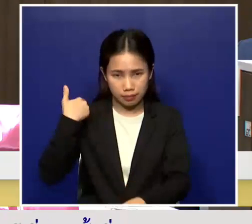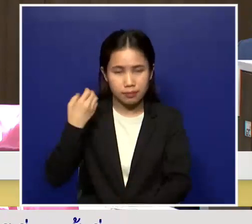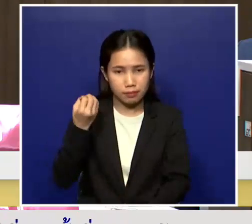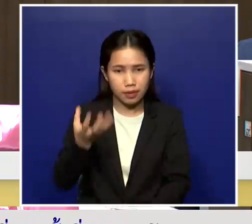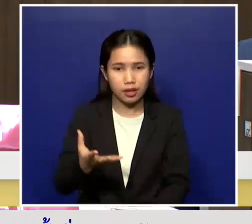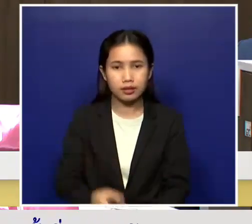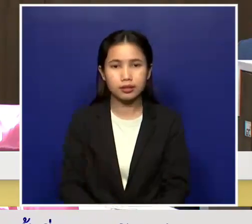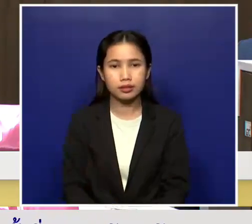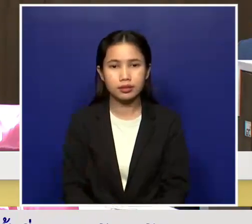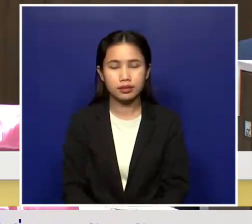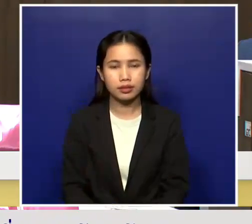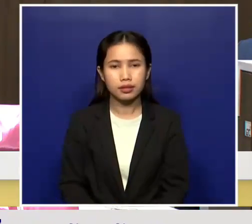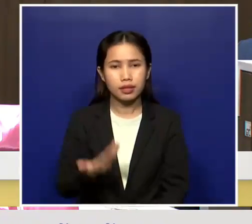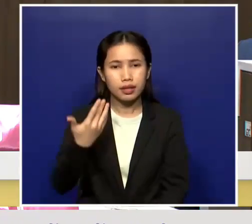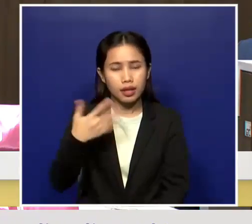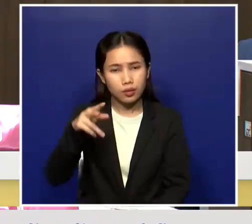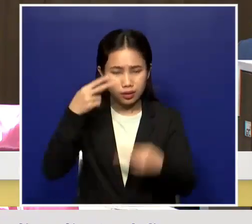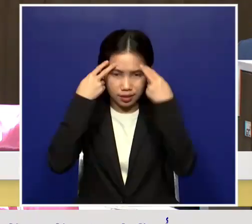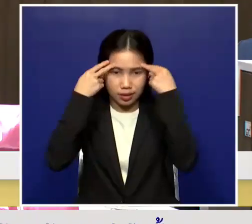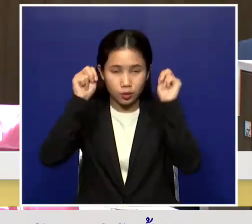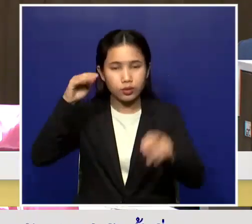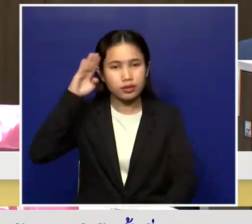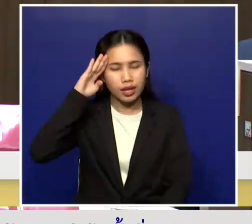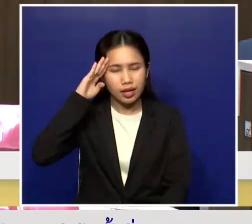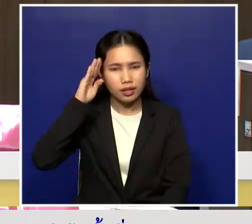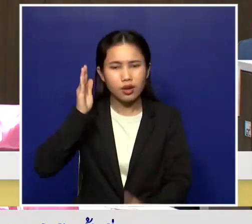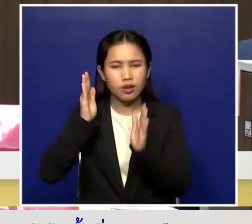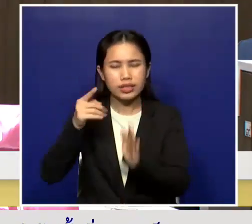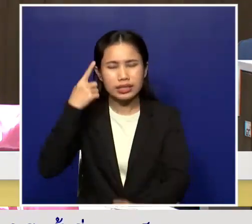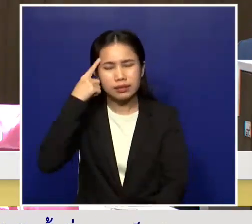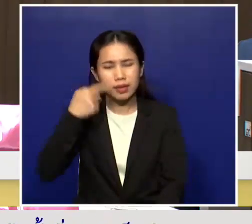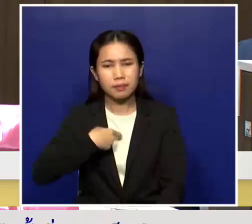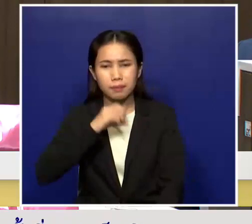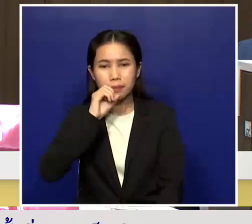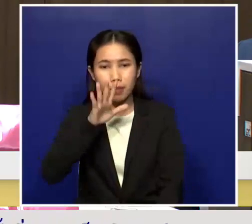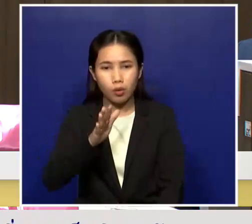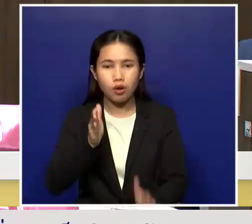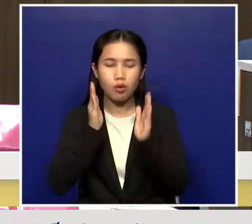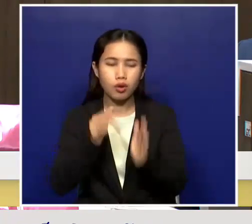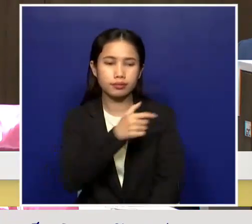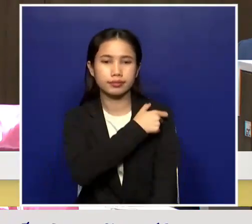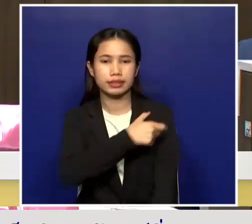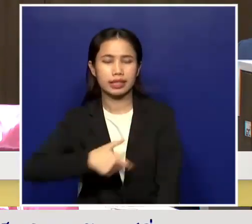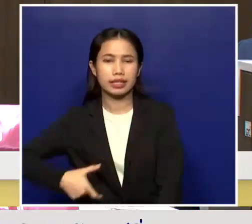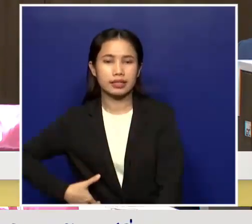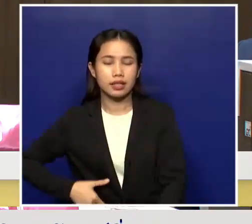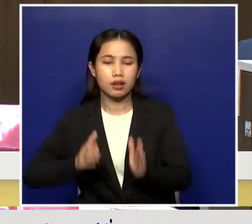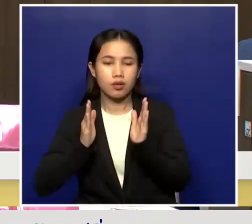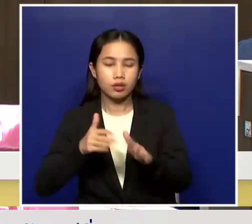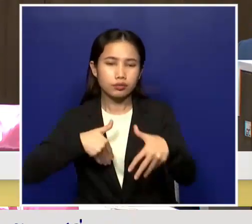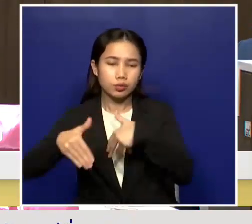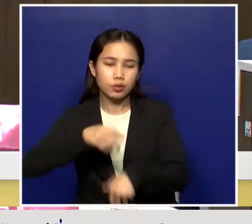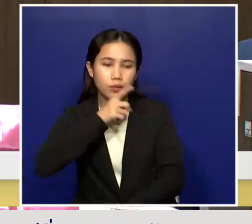คุณประยุทธ์ชอบอ้างว่ามีคนหมิ่นสถาบันเป็นเรื่องที่คุณชอบใช้เป็นครอบจักรวา